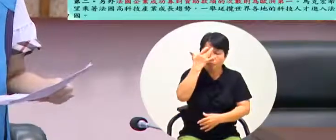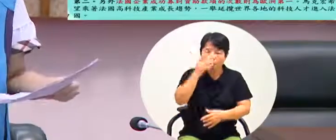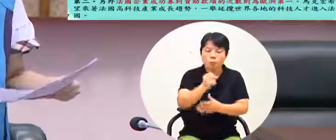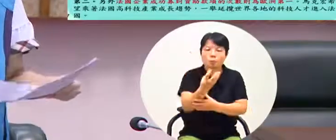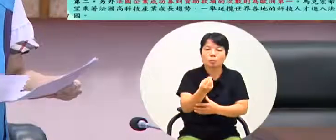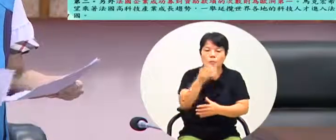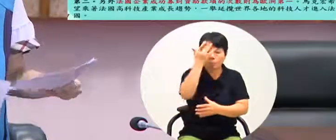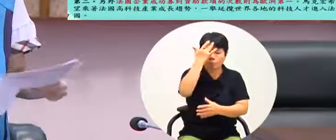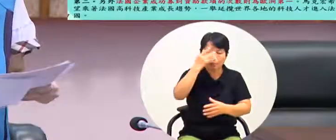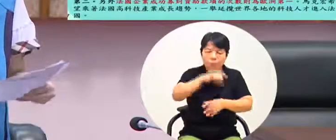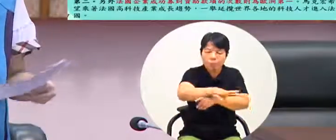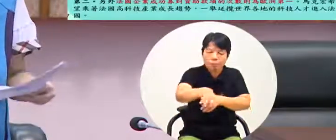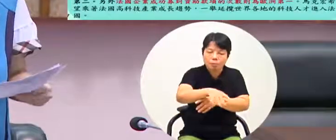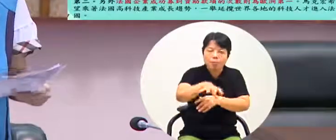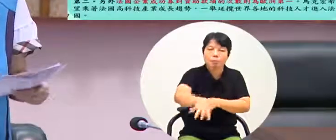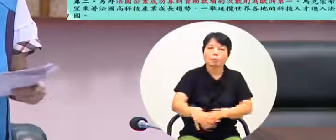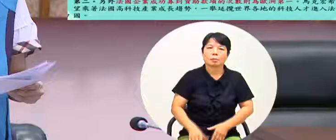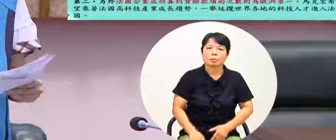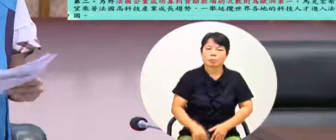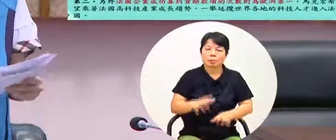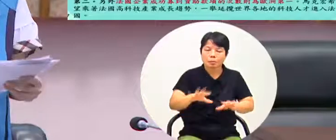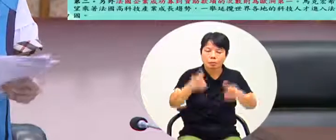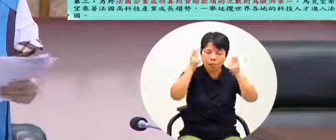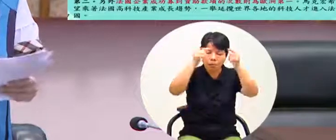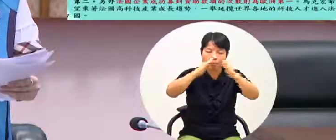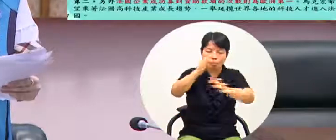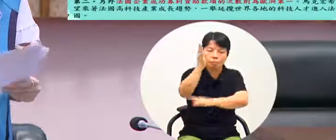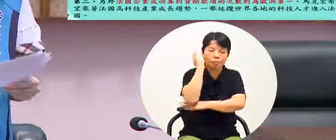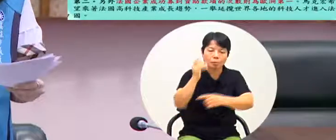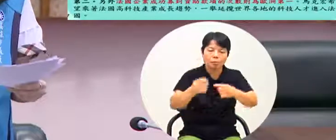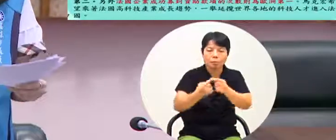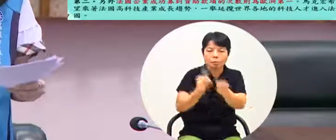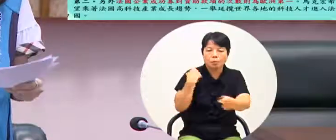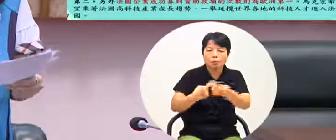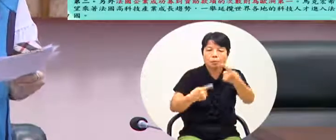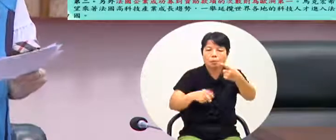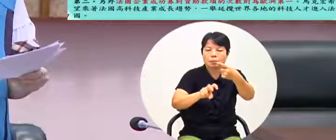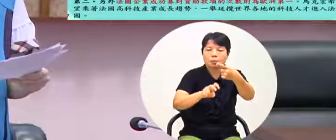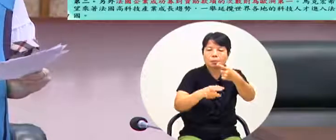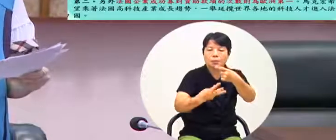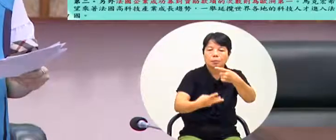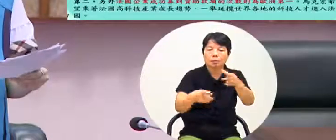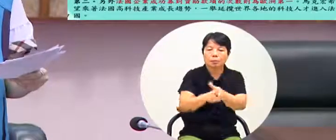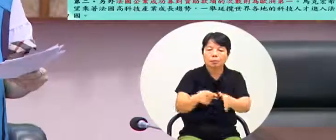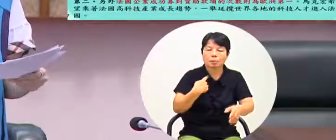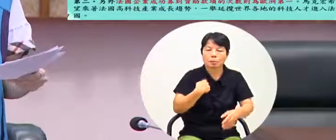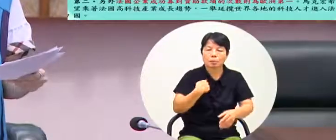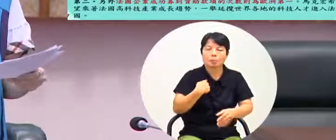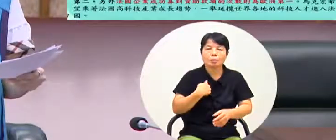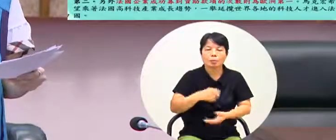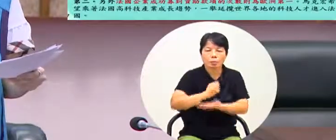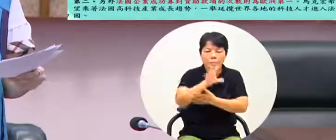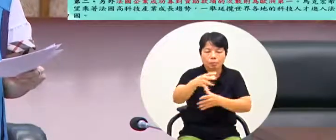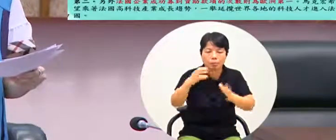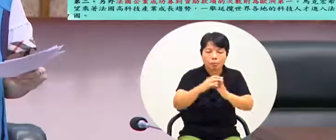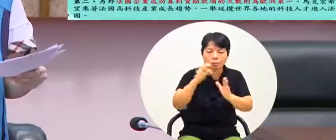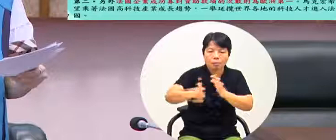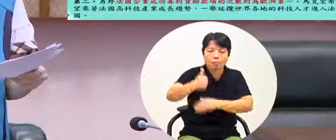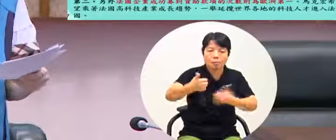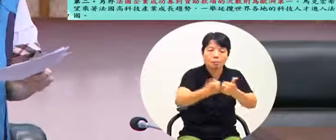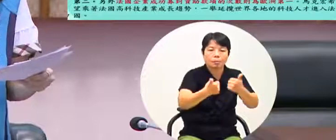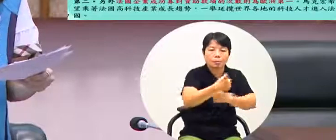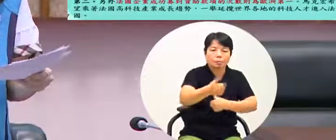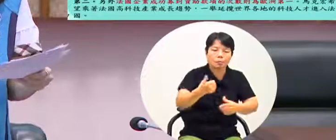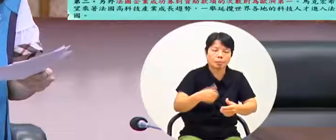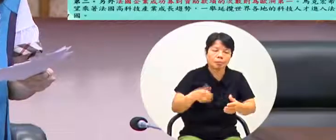个1月23日的时候，本席也跟局长还有几位议员到我们的左营高铁站哦，进行